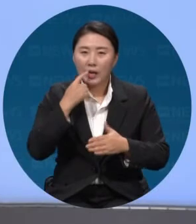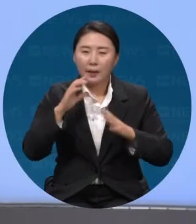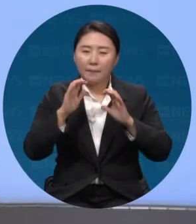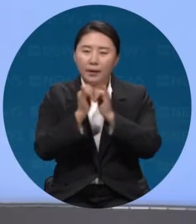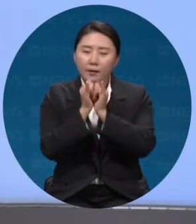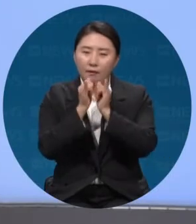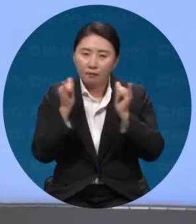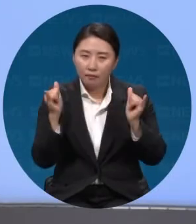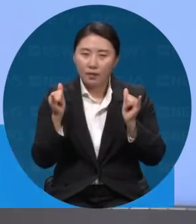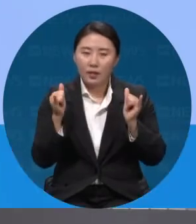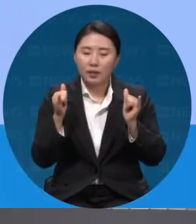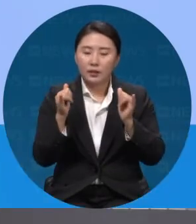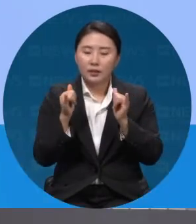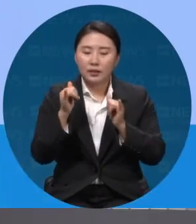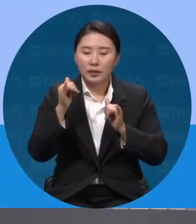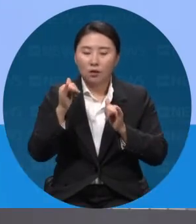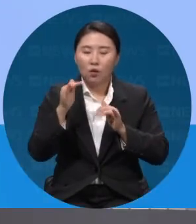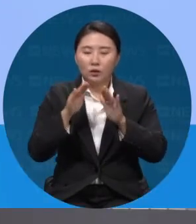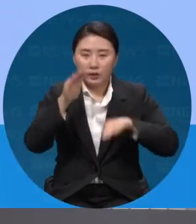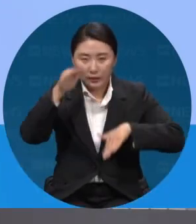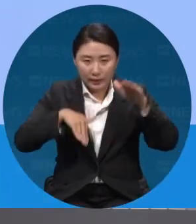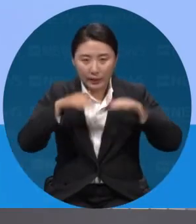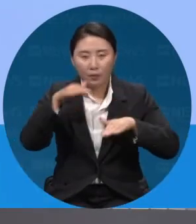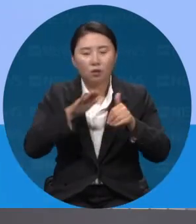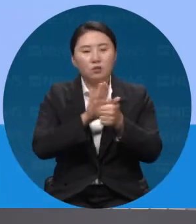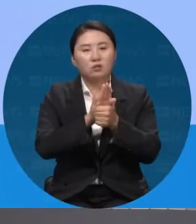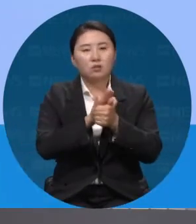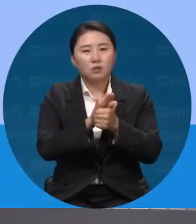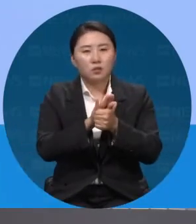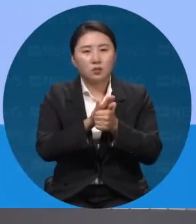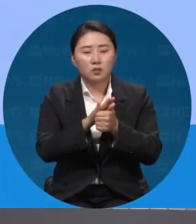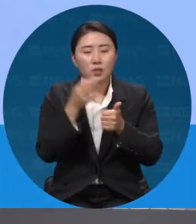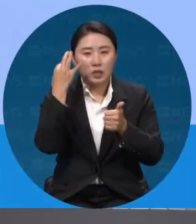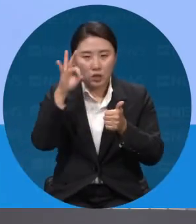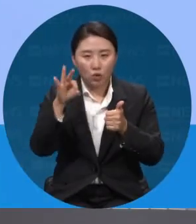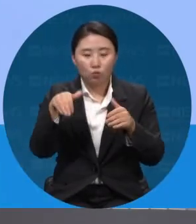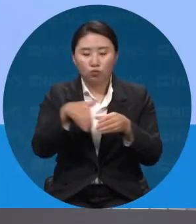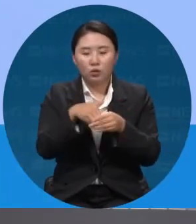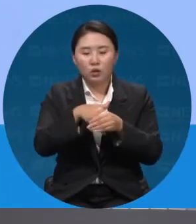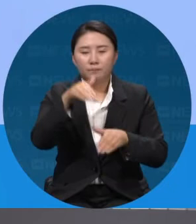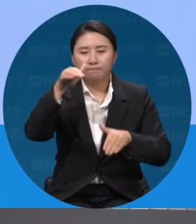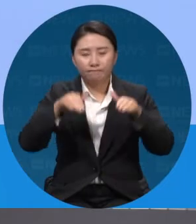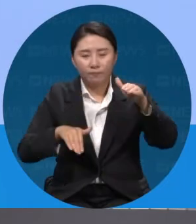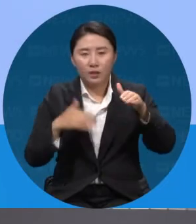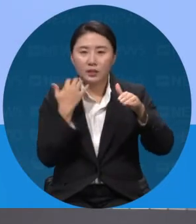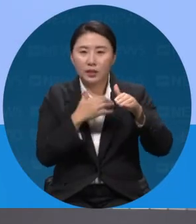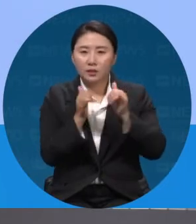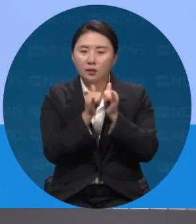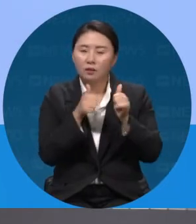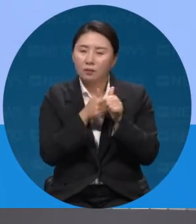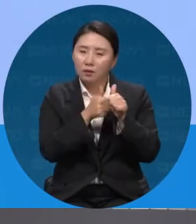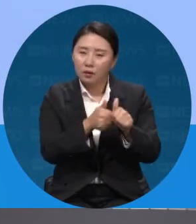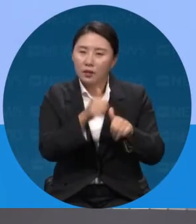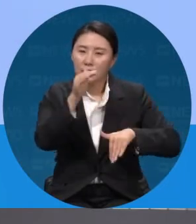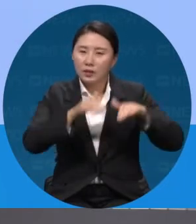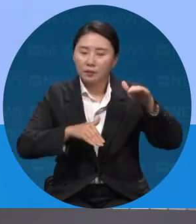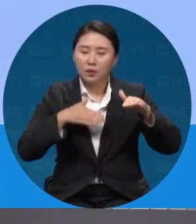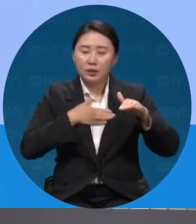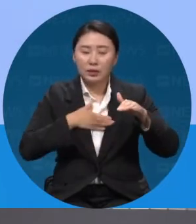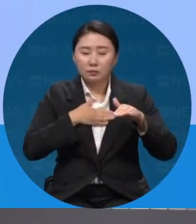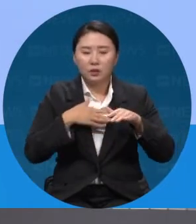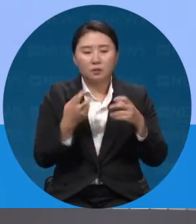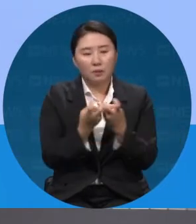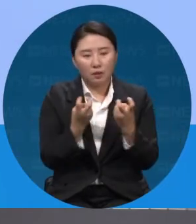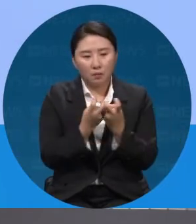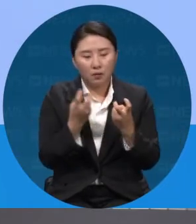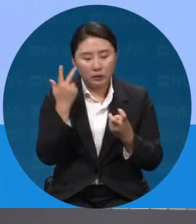선과 인종차별을 지지했다 고 인정했습니다 예 특히 문화적으로 편향 되고 유색인종 에게 차별적인 심리테스트